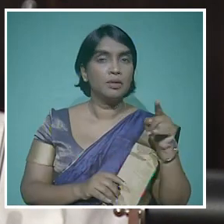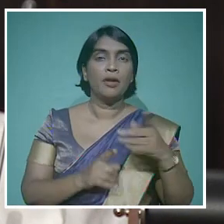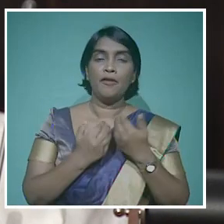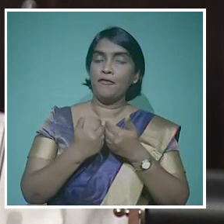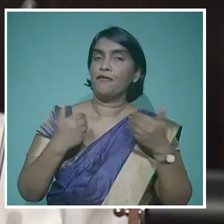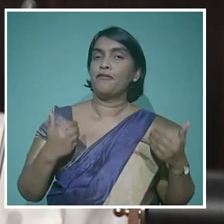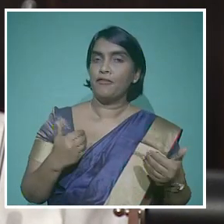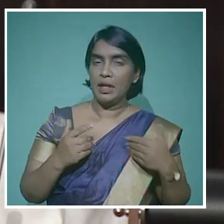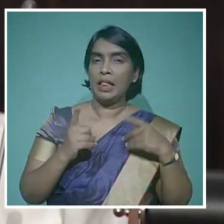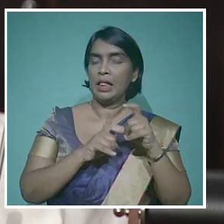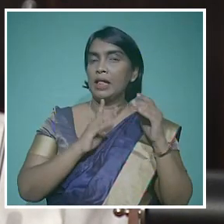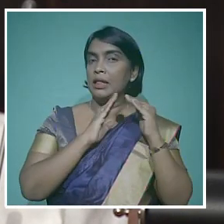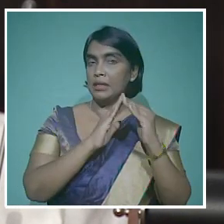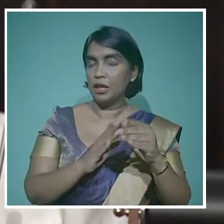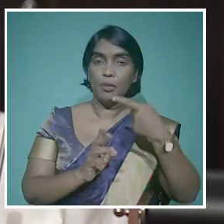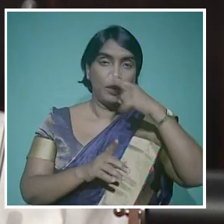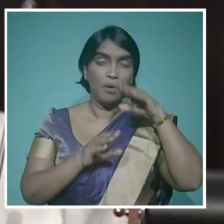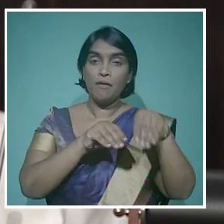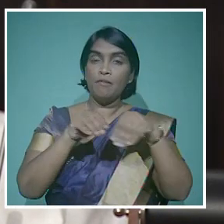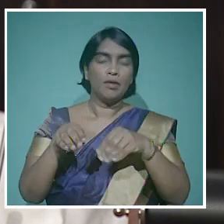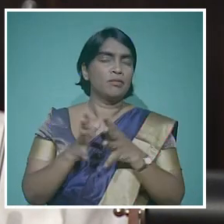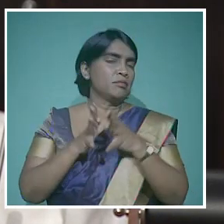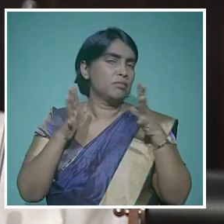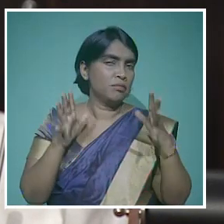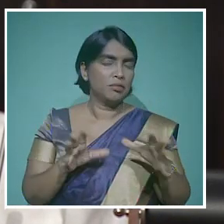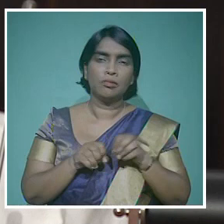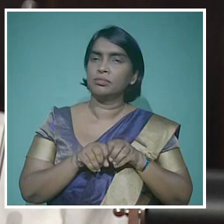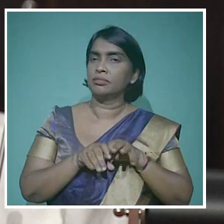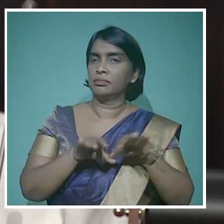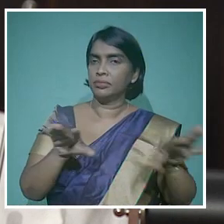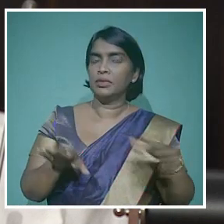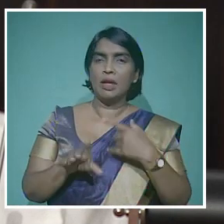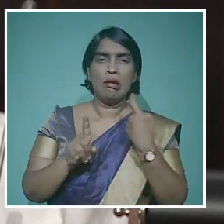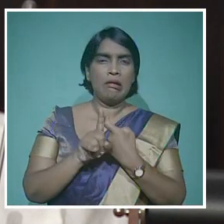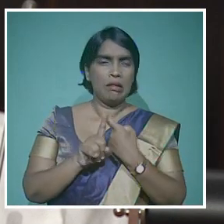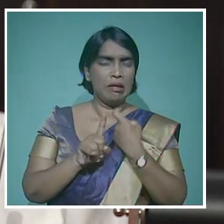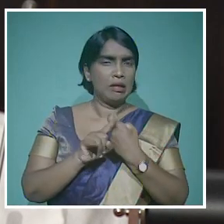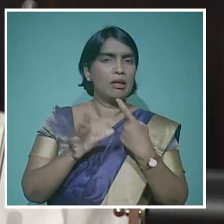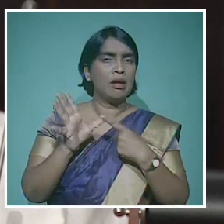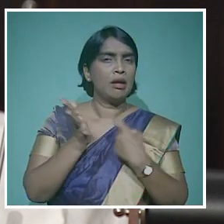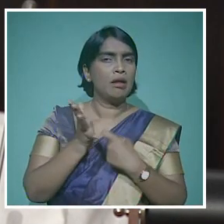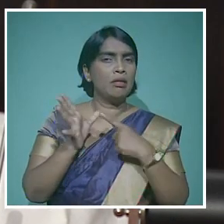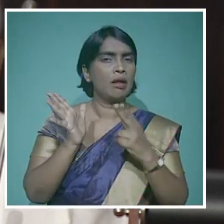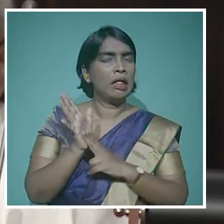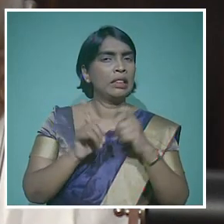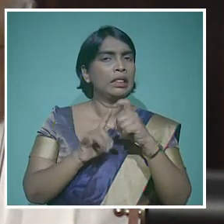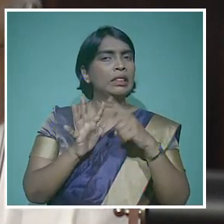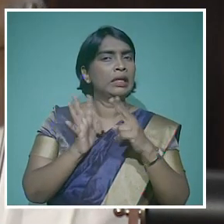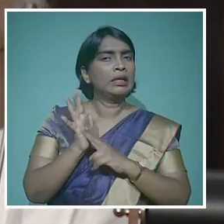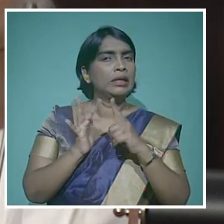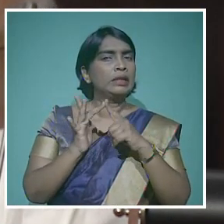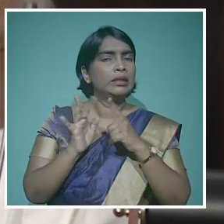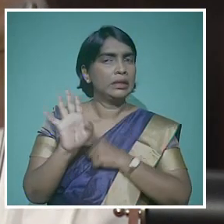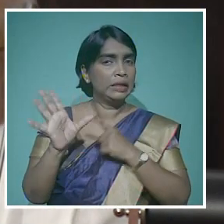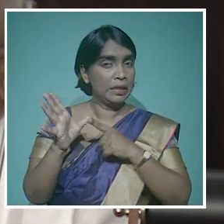වෙනමම දෙපාර්තමේන්තුවක් කුරුඳු වගාව වැඩි වශයෙන් ව්‍යාප්තව සිටින කරන්දෙනිය ප්‍රදේශයේ පීටීමිට යෝජනා කරන